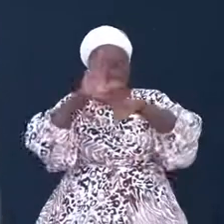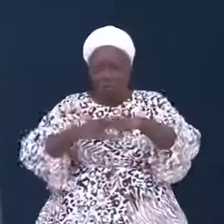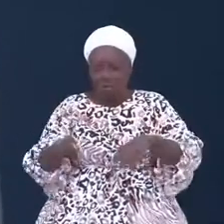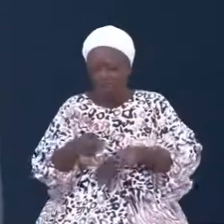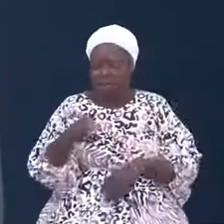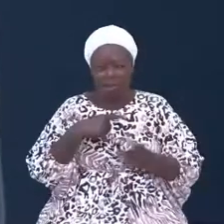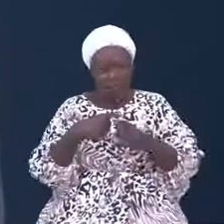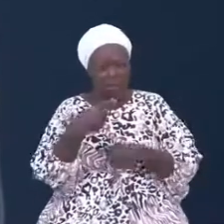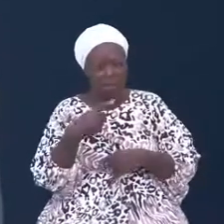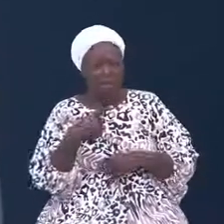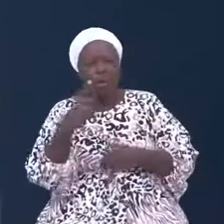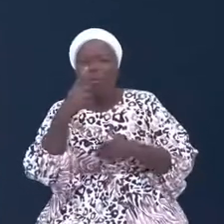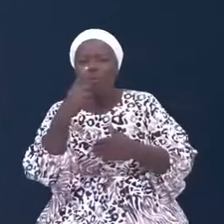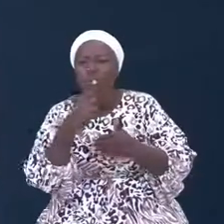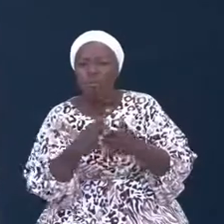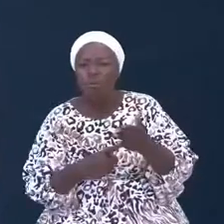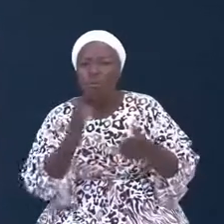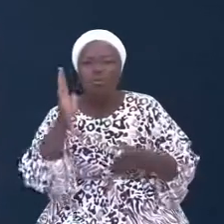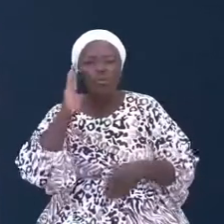il vous appelle.